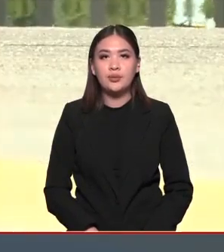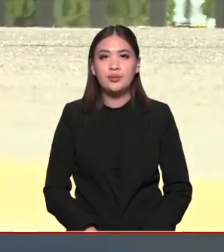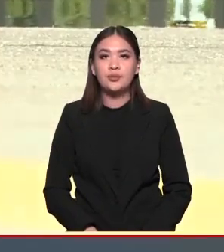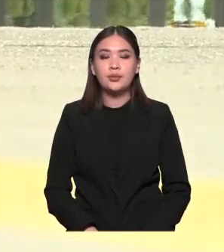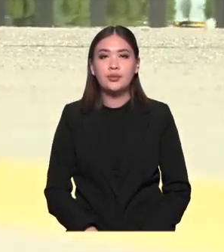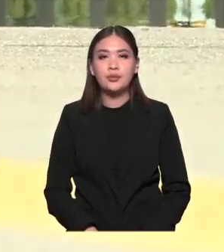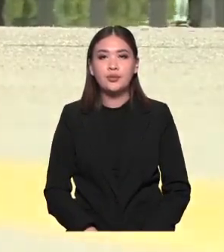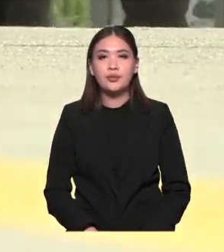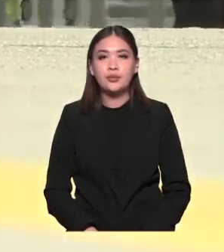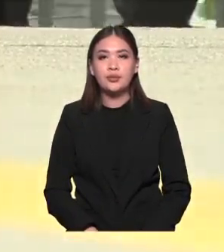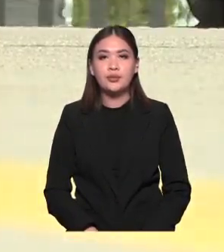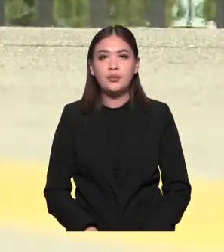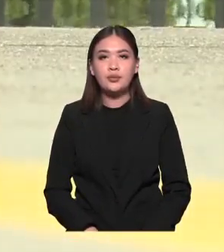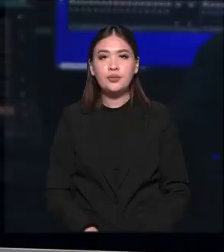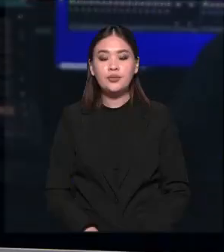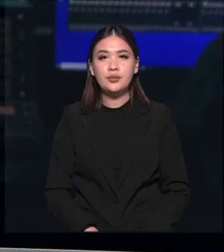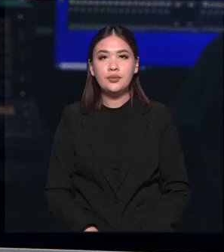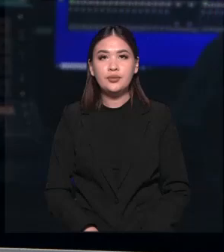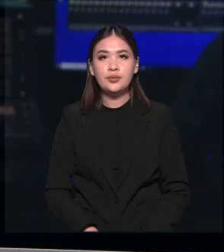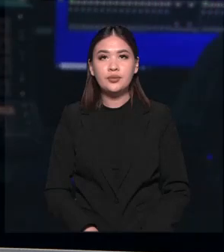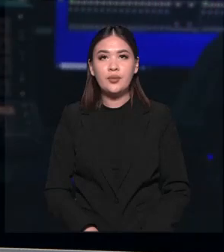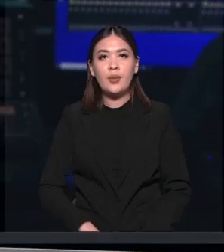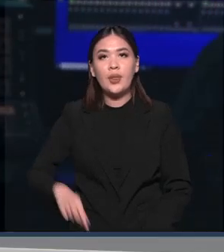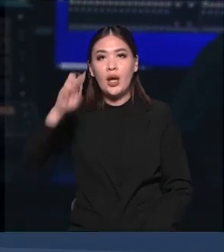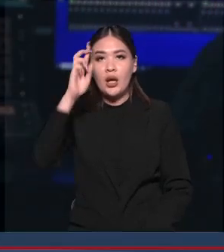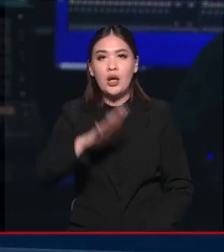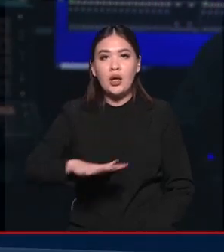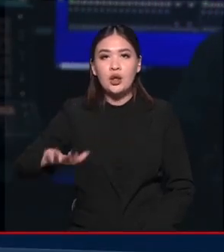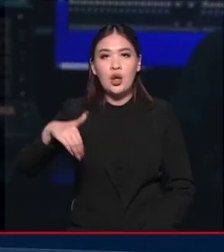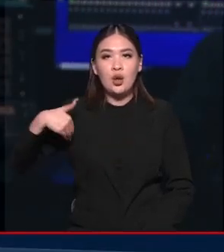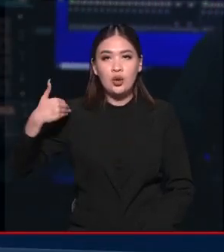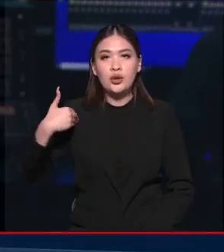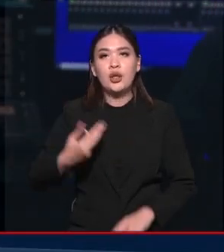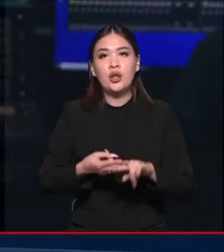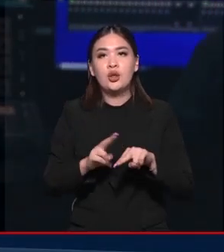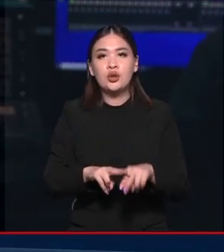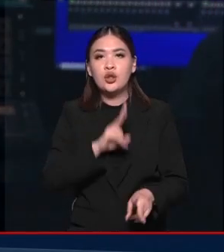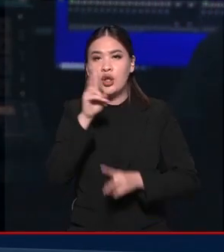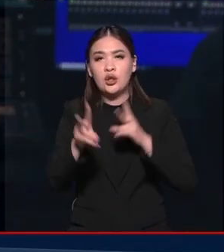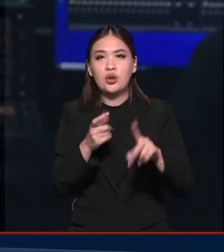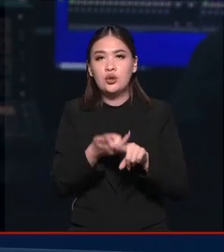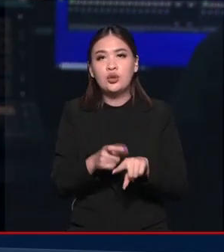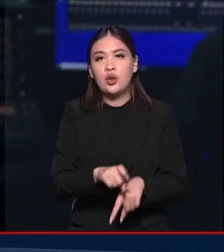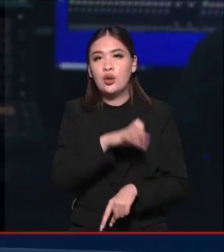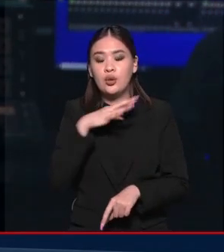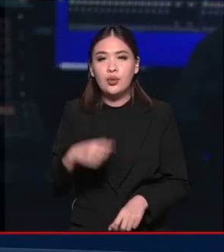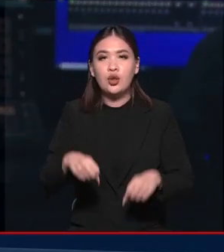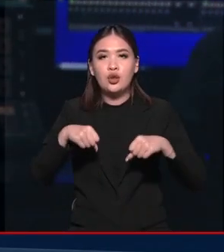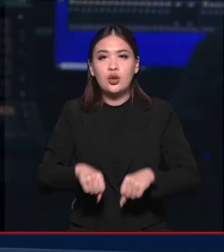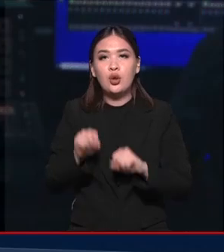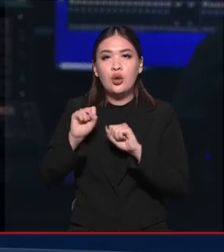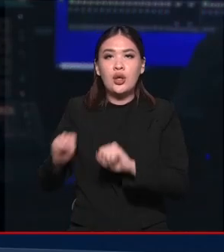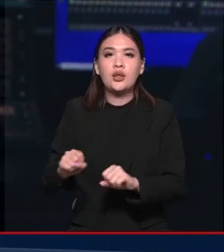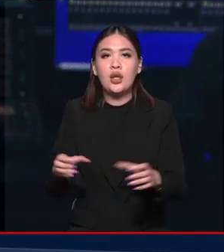Жібек жолы, Қарағанды облысынан. Елде тұтынушылардан түсетін шағым көп. Олардың құқығын қорғайтын